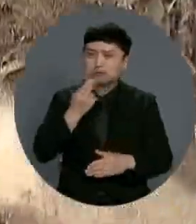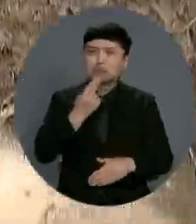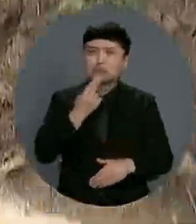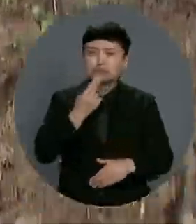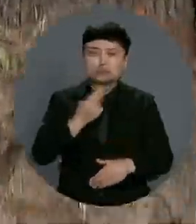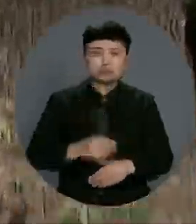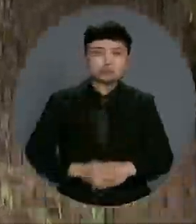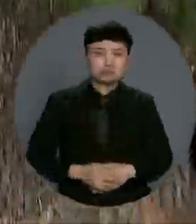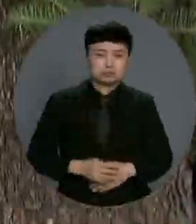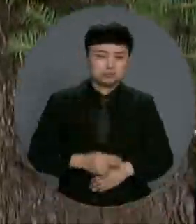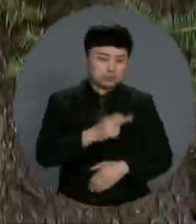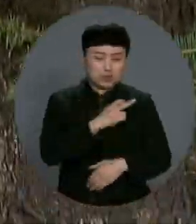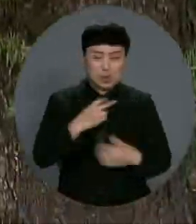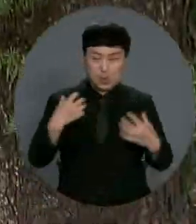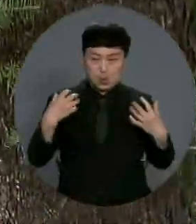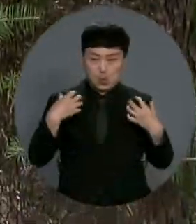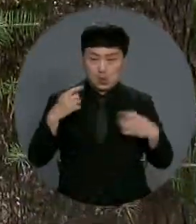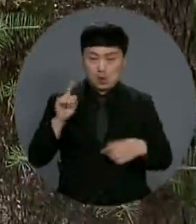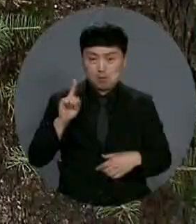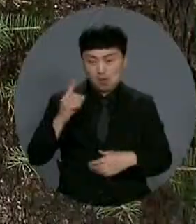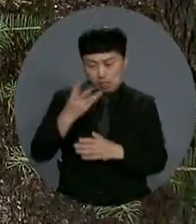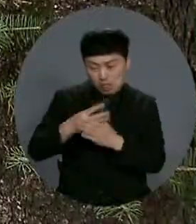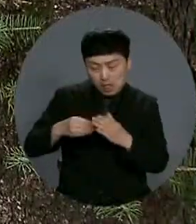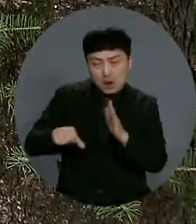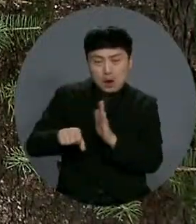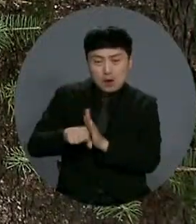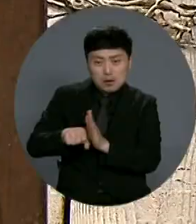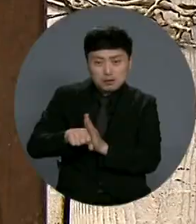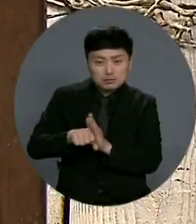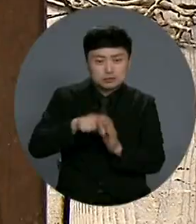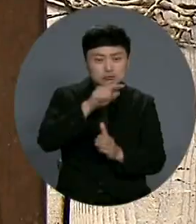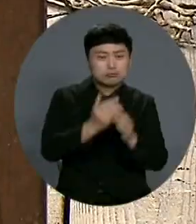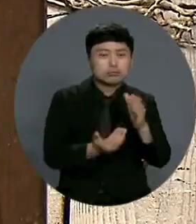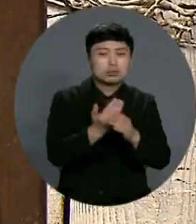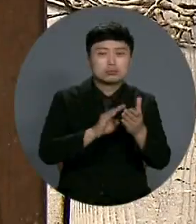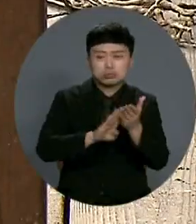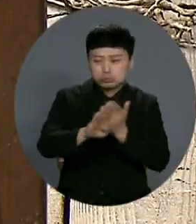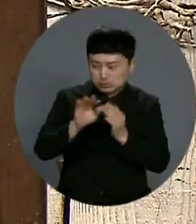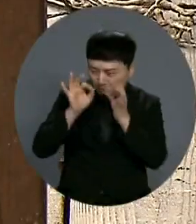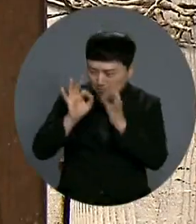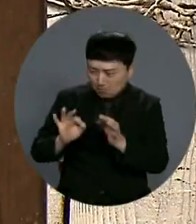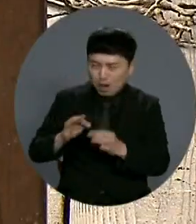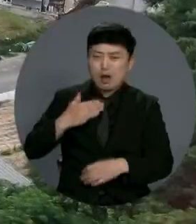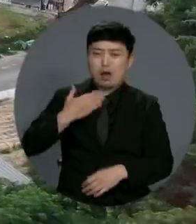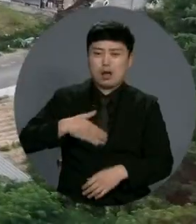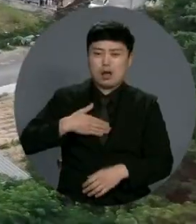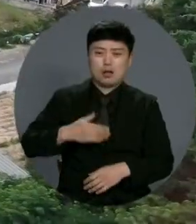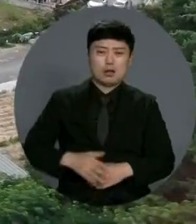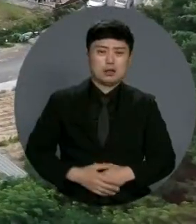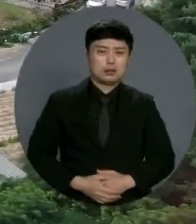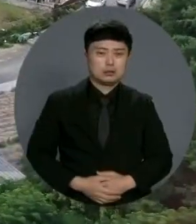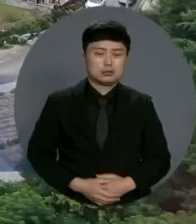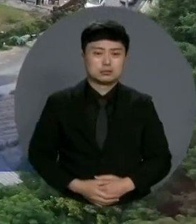감독기간인 영주시도 우수관료가 막힌 사실을 토사 유출 피해가 발생하고 나서야 알았습니다